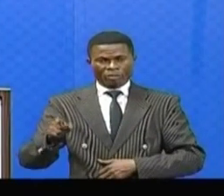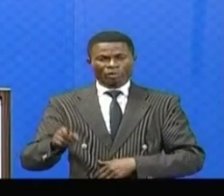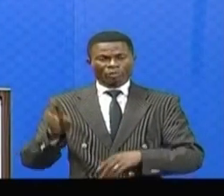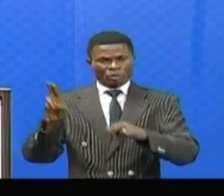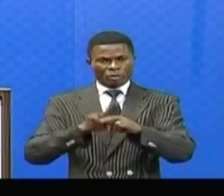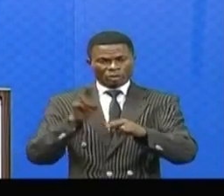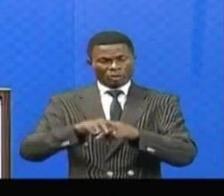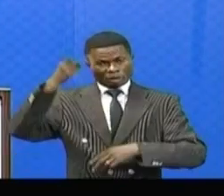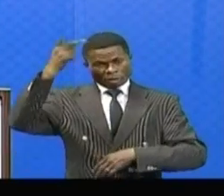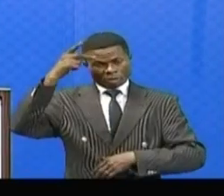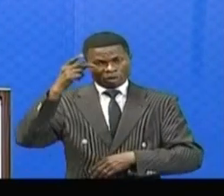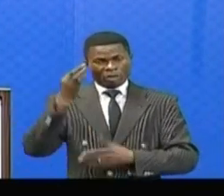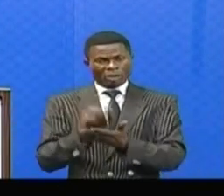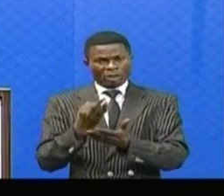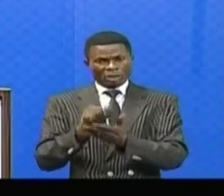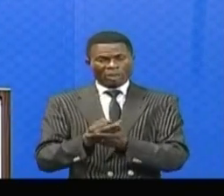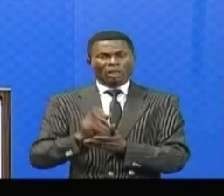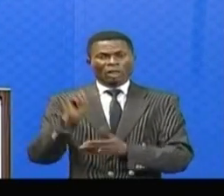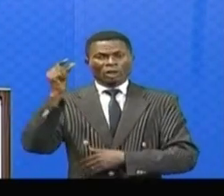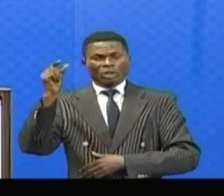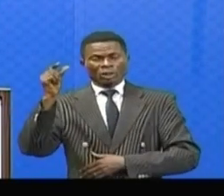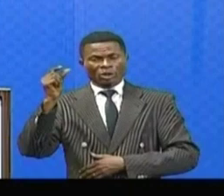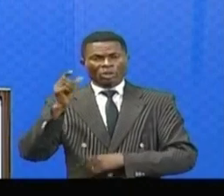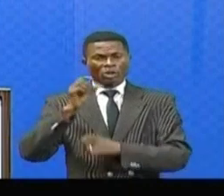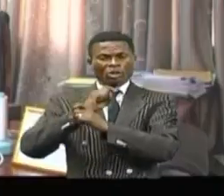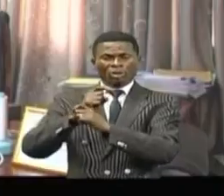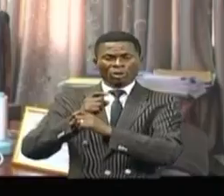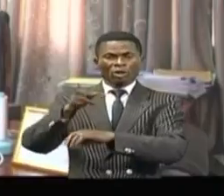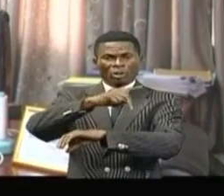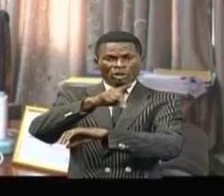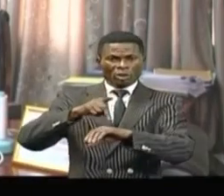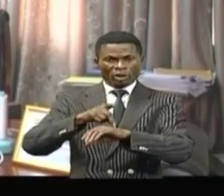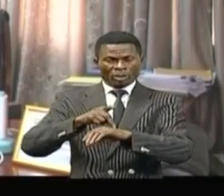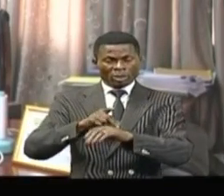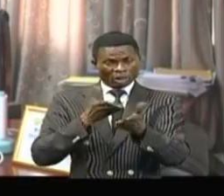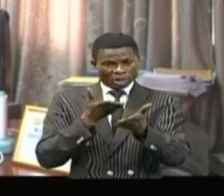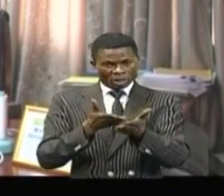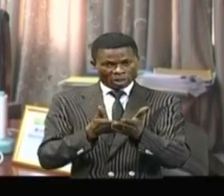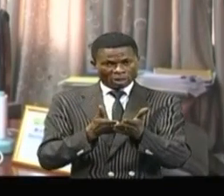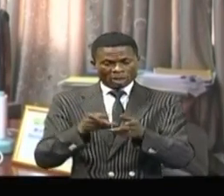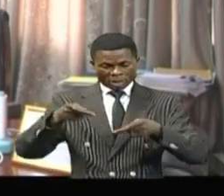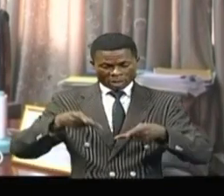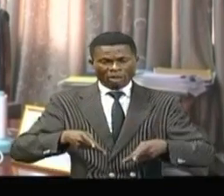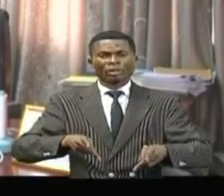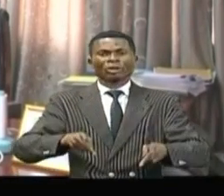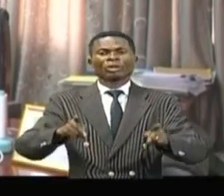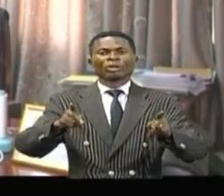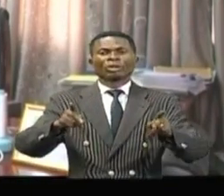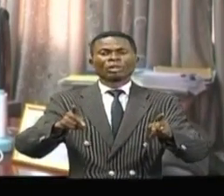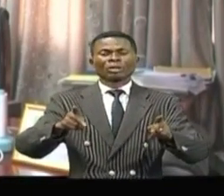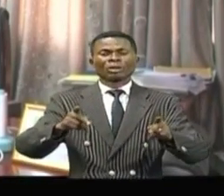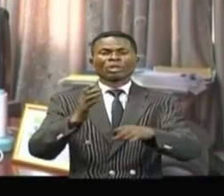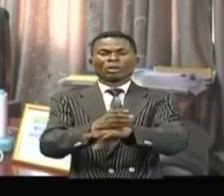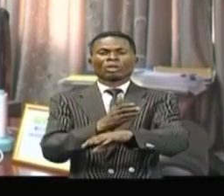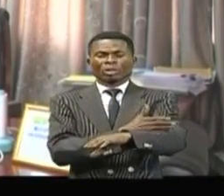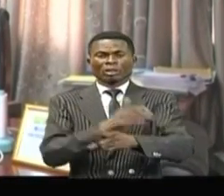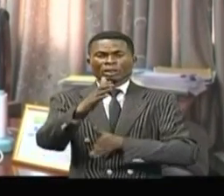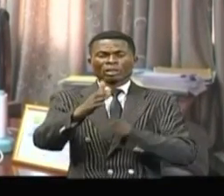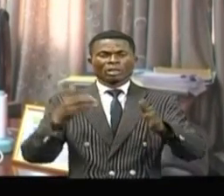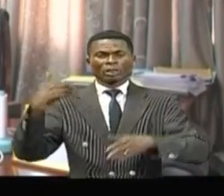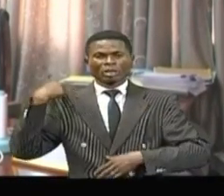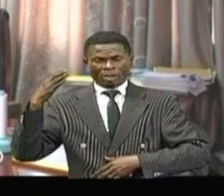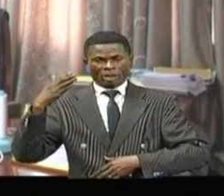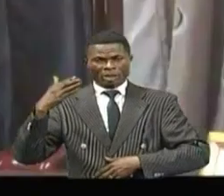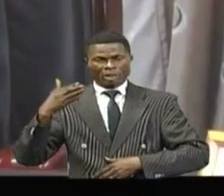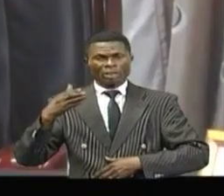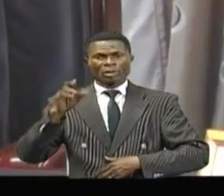la politique fiscale et douanière préconisée sur la période concernée permettrait un accroissement des recettes fiscales et non